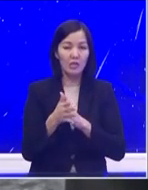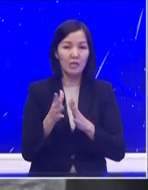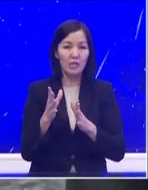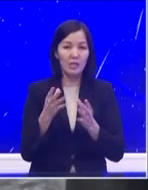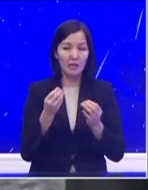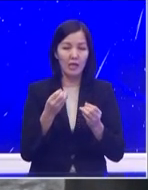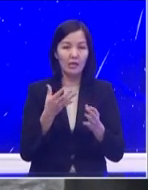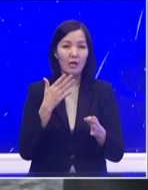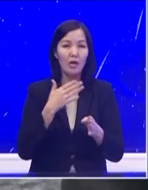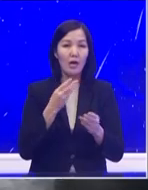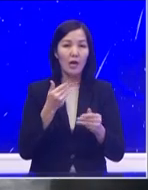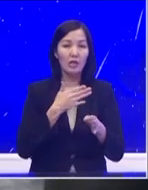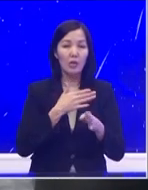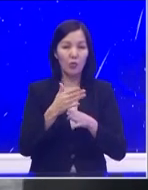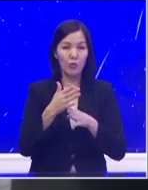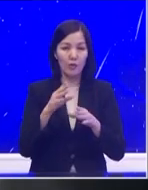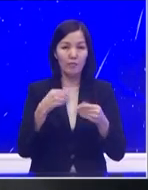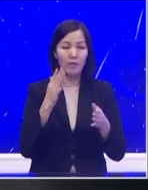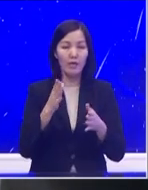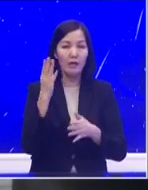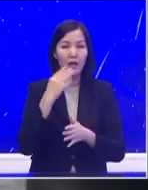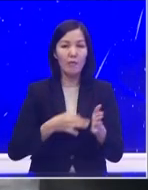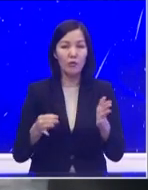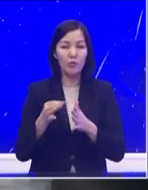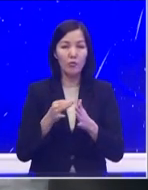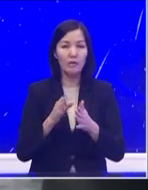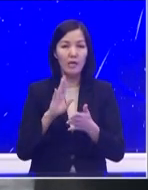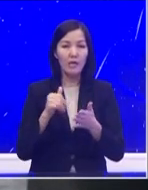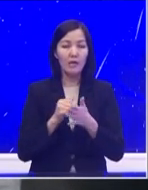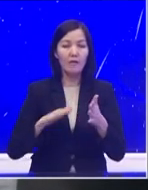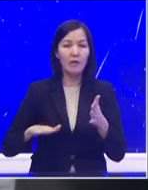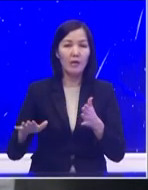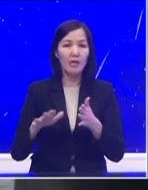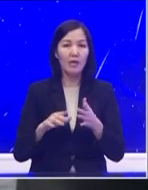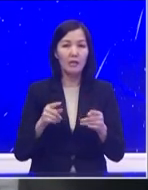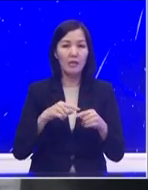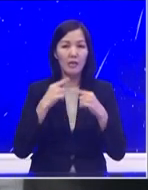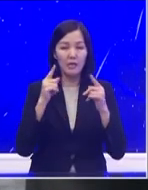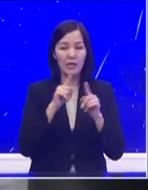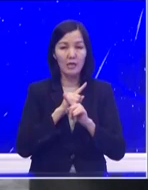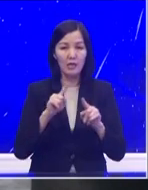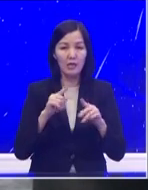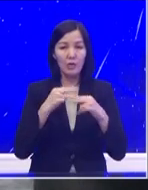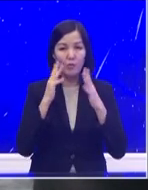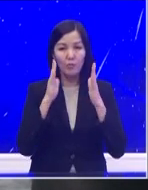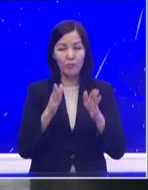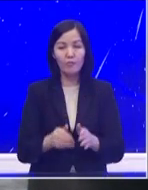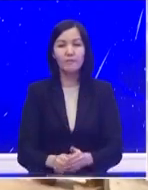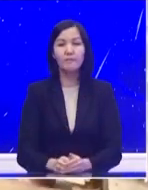қосылады. Инфекцияның негізгі аймағы Алматы облысы болғандықтан осы өңірге ерекше көңіл бөлінеді.